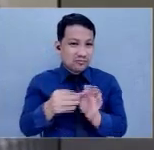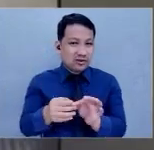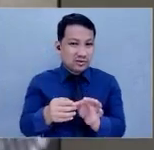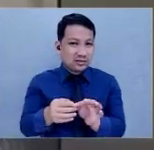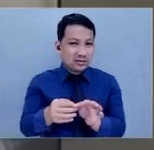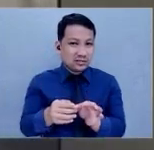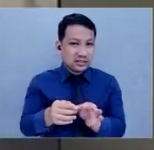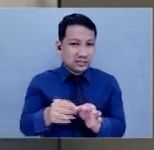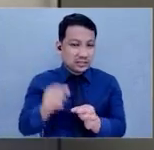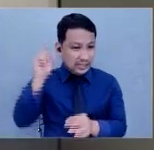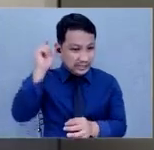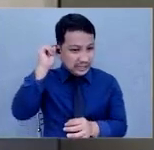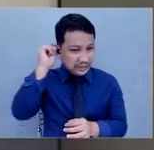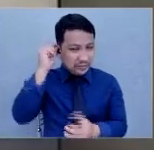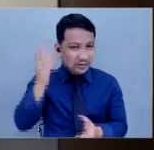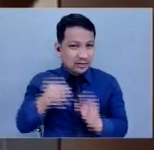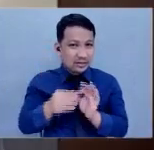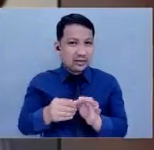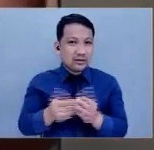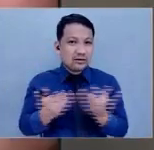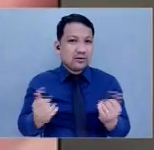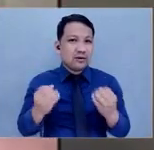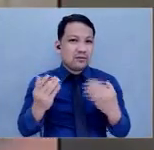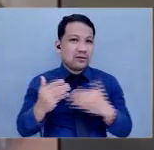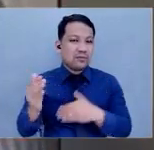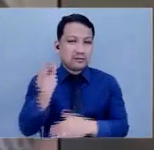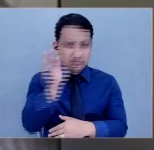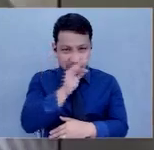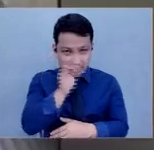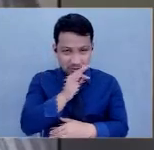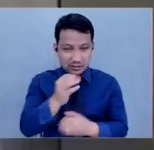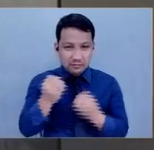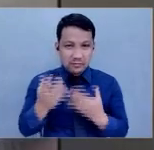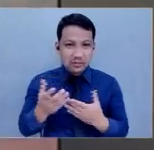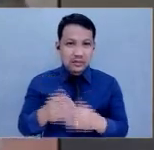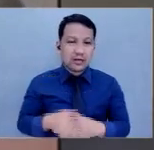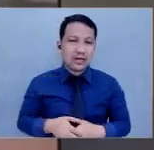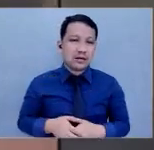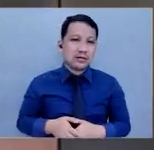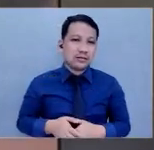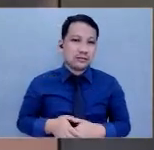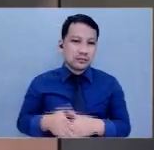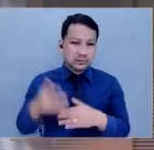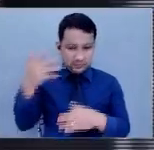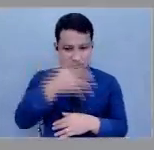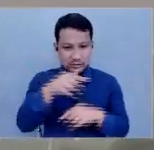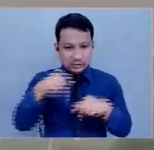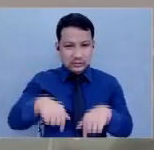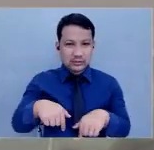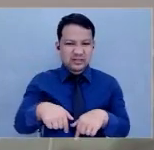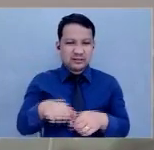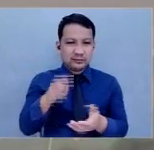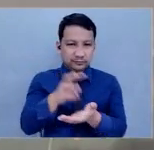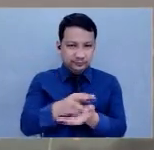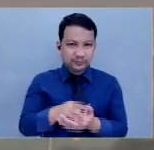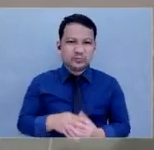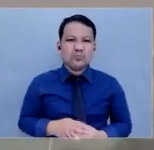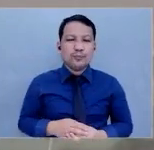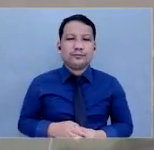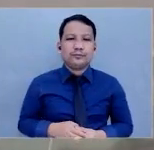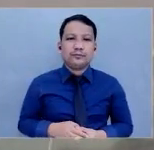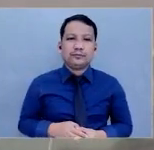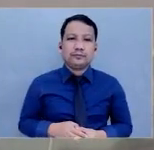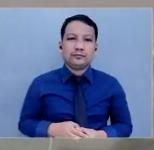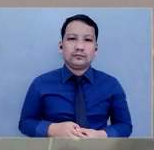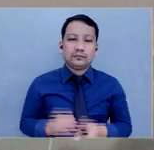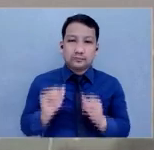Aviv. Which is madaming Pilipino, madaming mga citizens na nandito sa city. Bukod